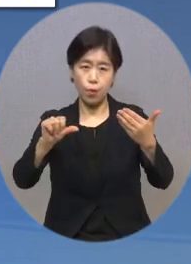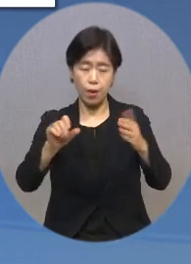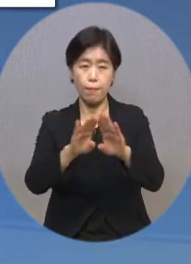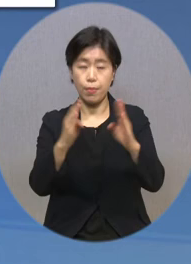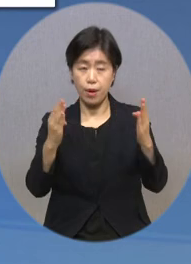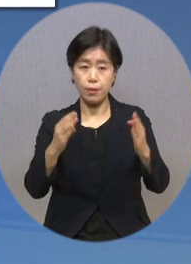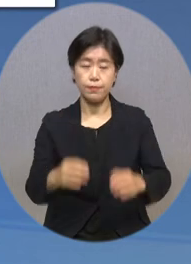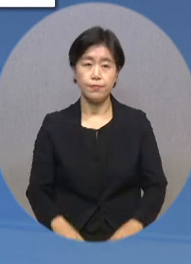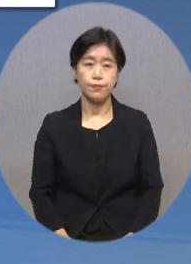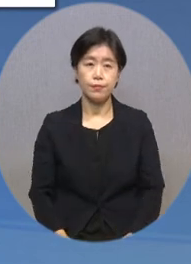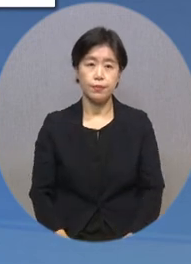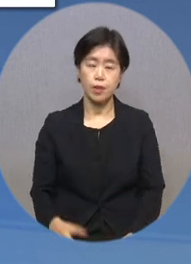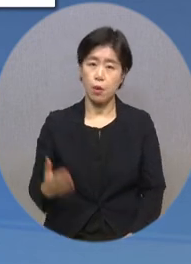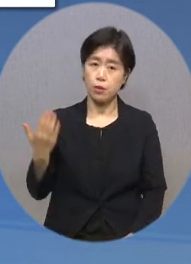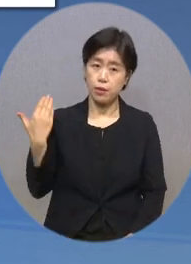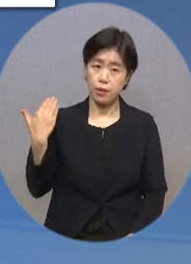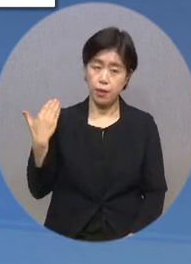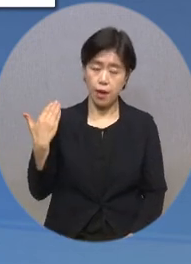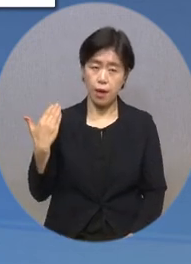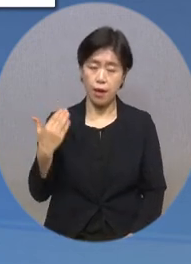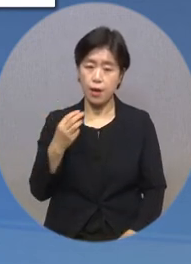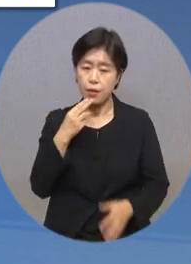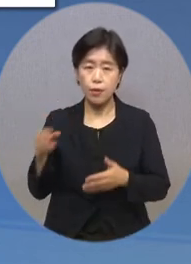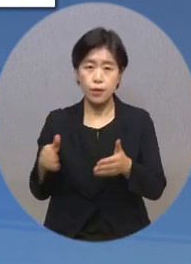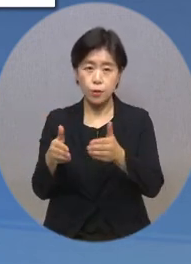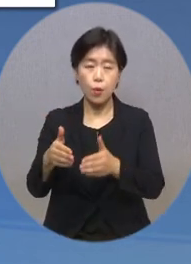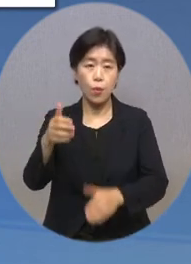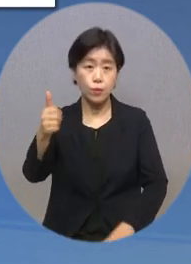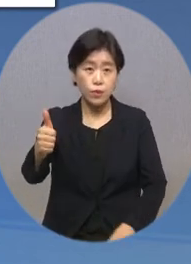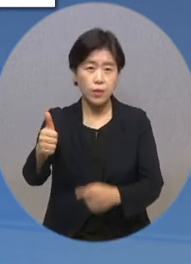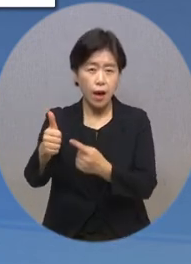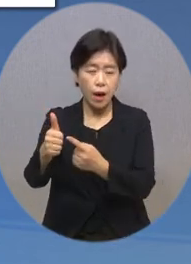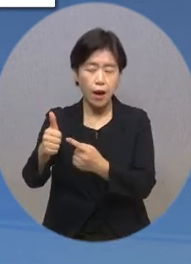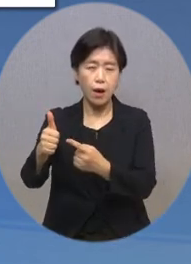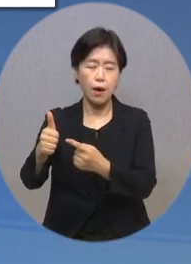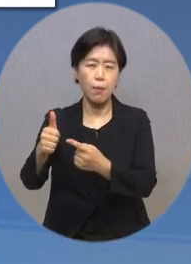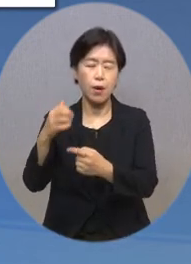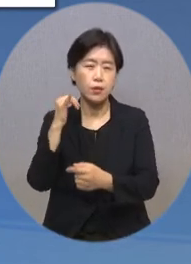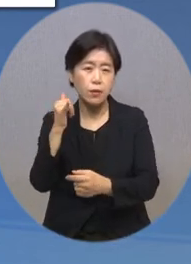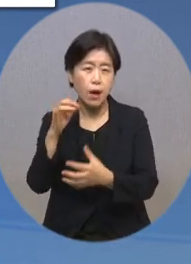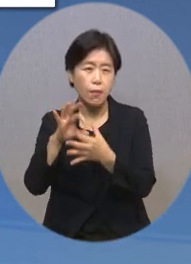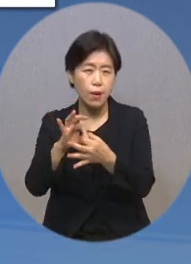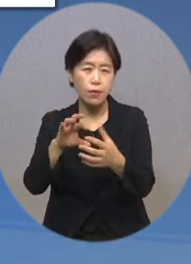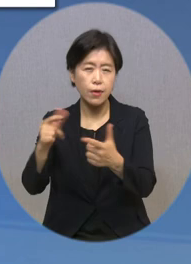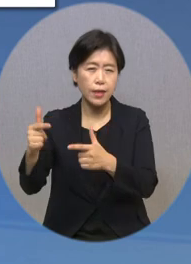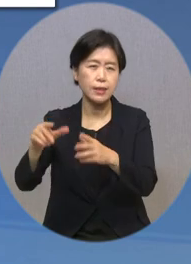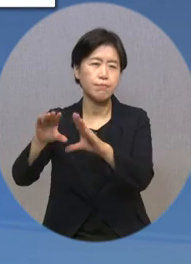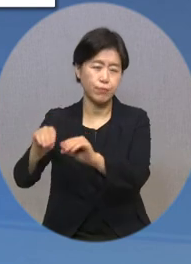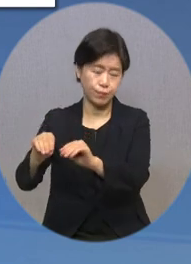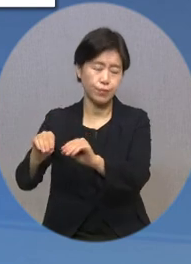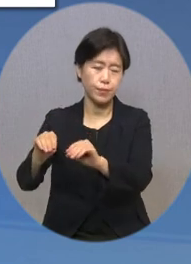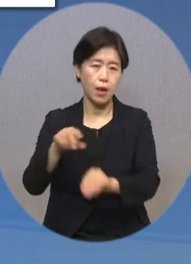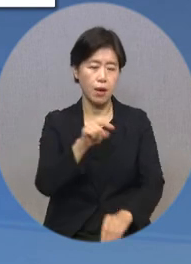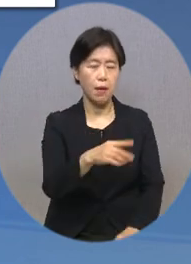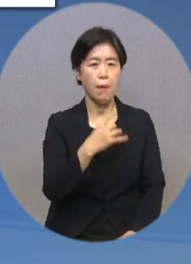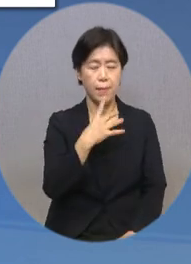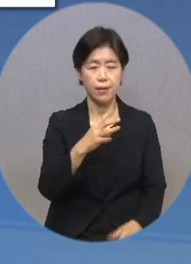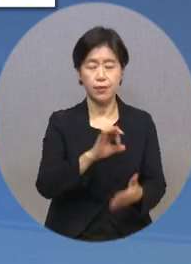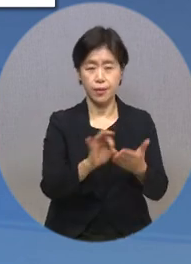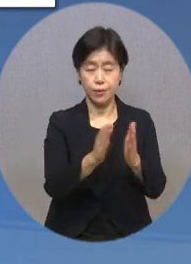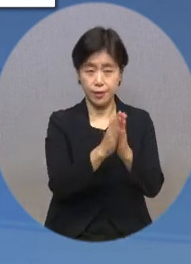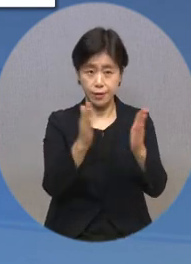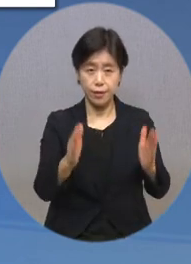따라 지난달 25일 개설한 김동연 도지사의 임시 핫라인은 혼란을 방지하기 위해 5일 이후 운영을